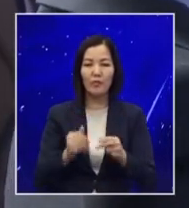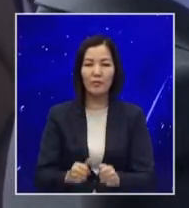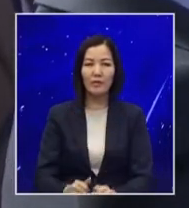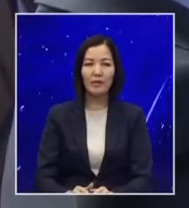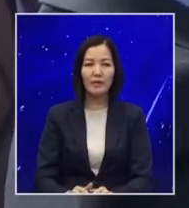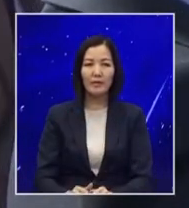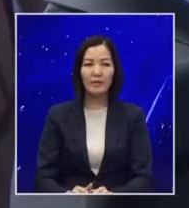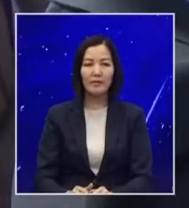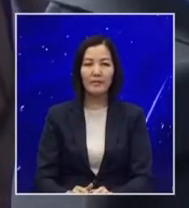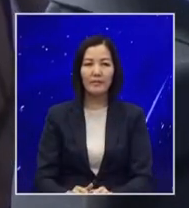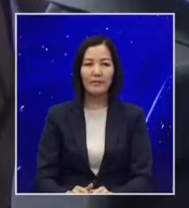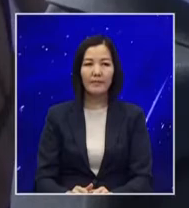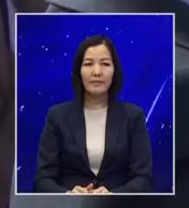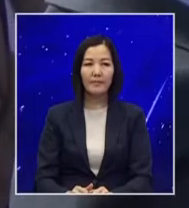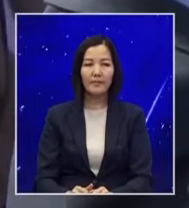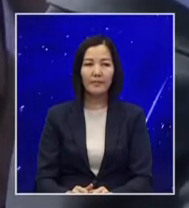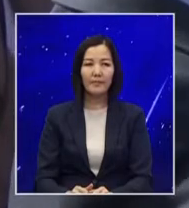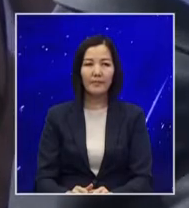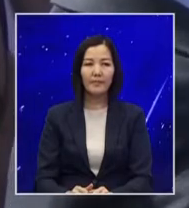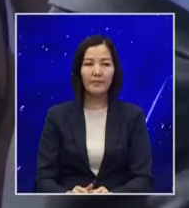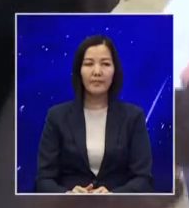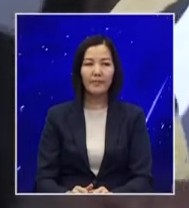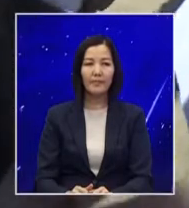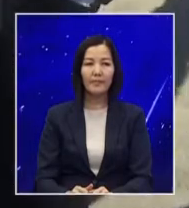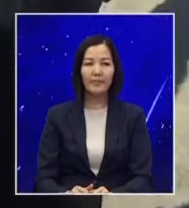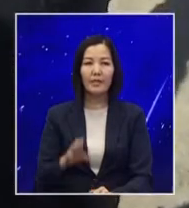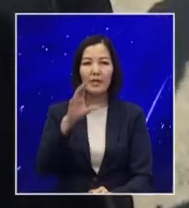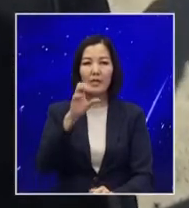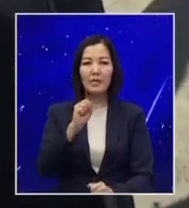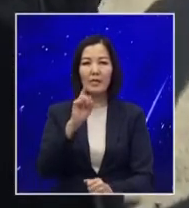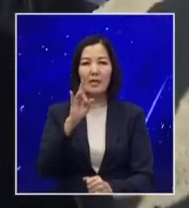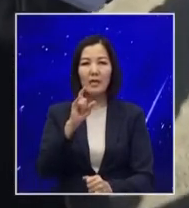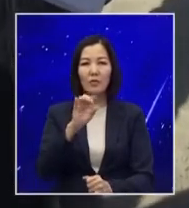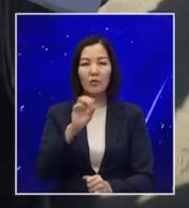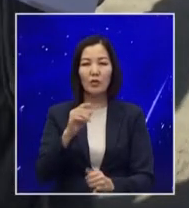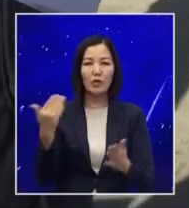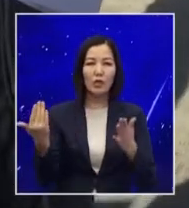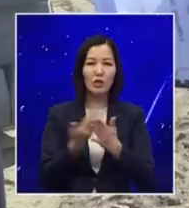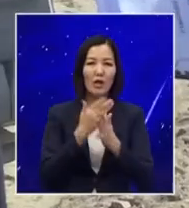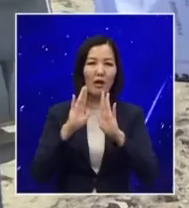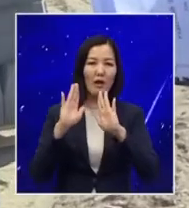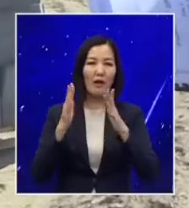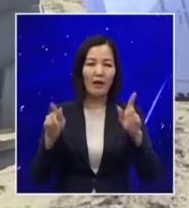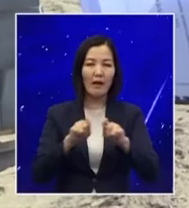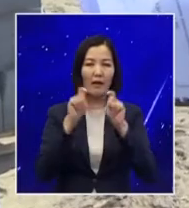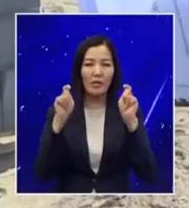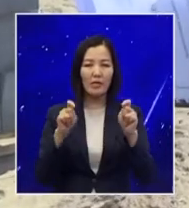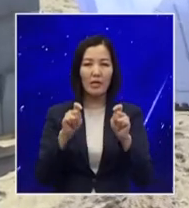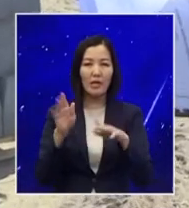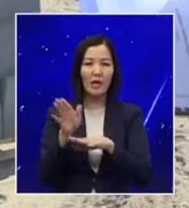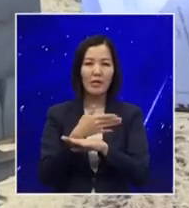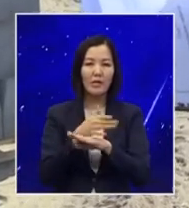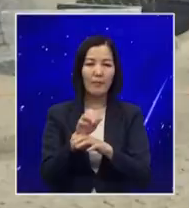болады. И спортивный блогы бар. Сарыөзекте жаңа саябақ ашылады. Тұрғындардың демалып серуендейтін орны ақпан